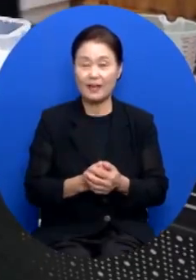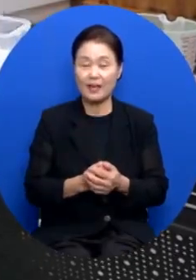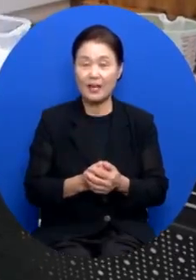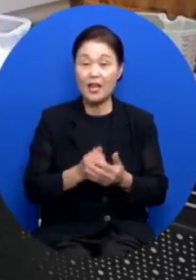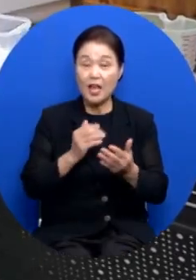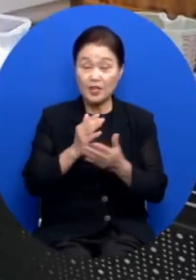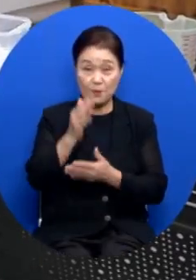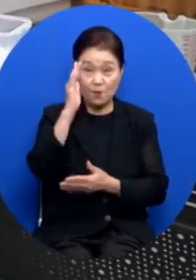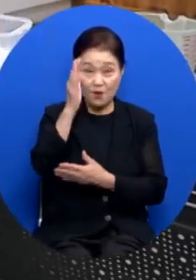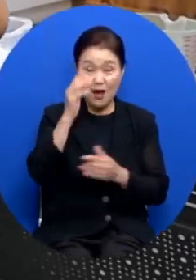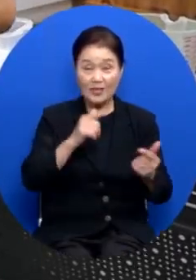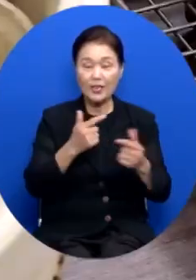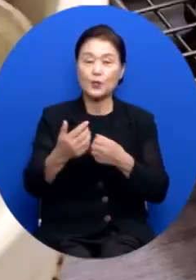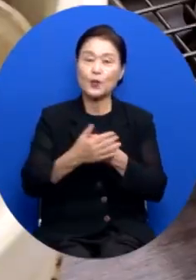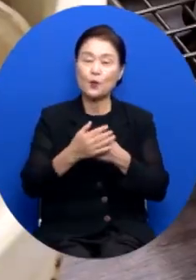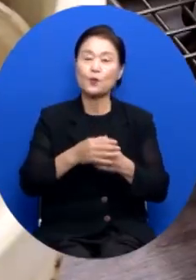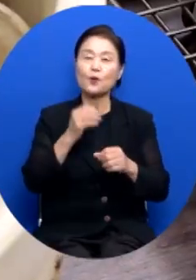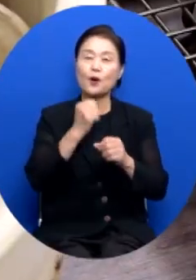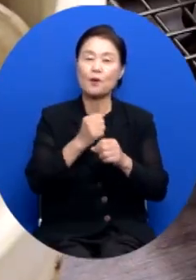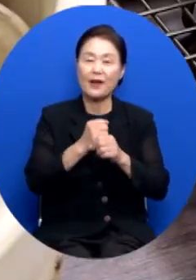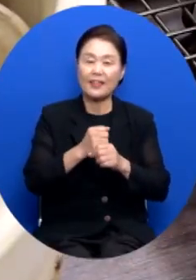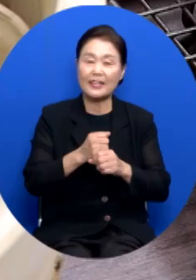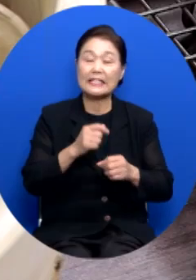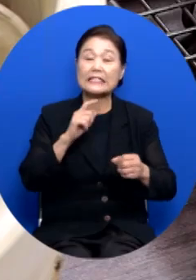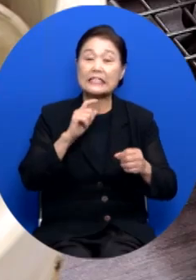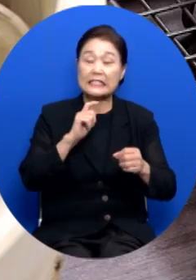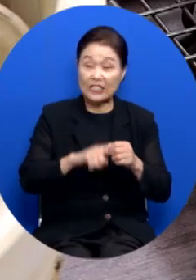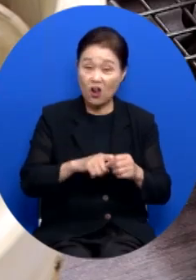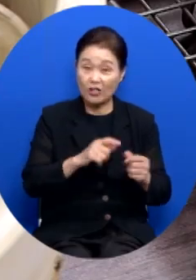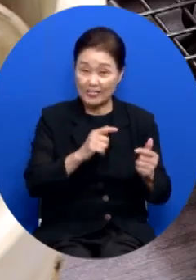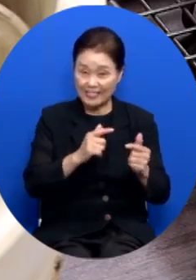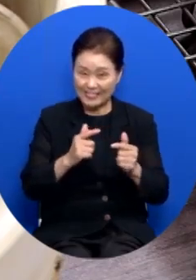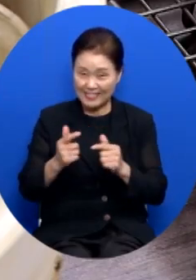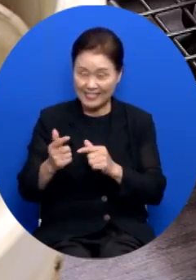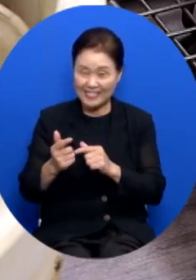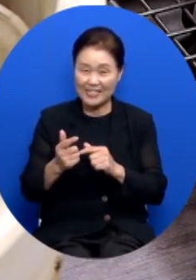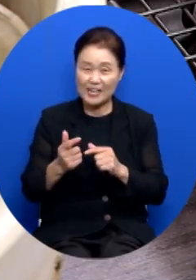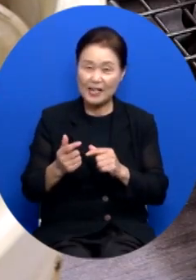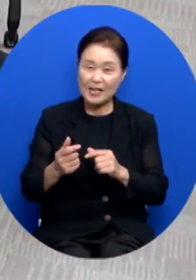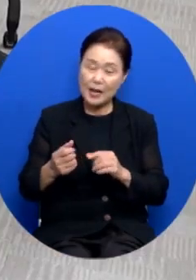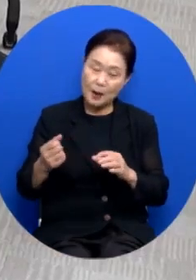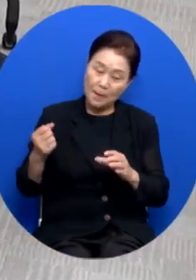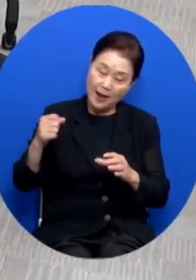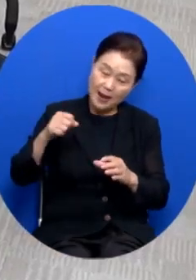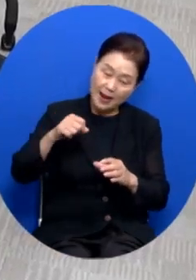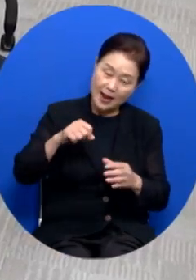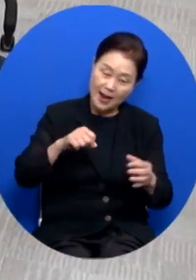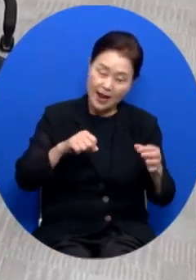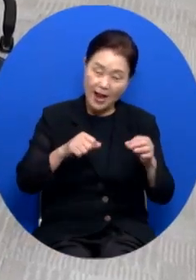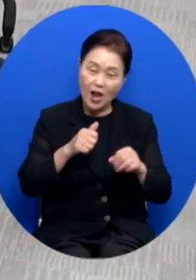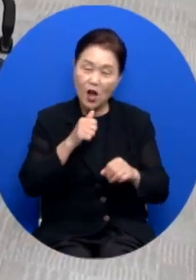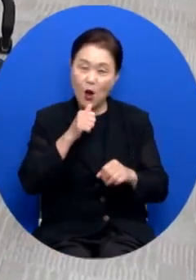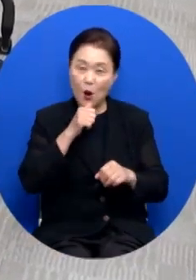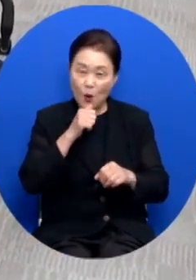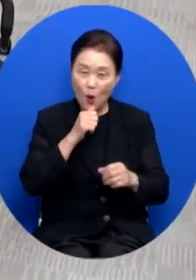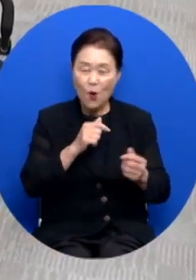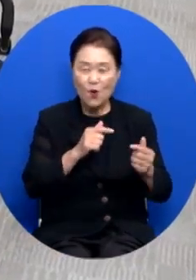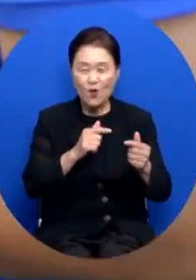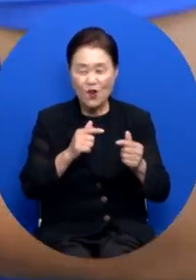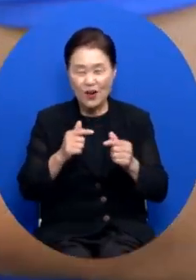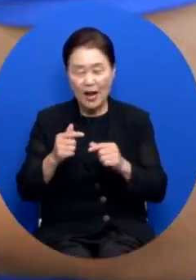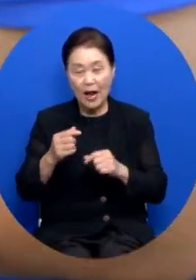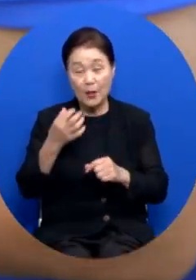전문 강사들의 도움으로 만든 기정빵 베이스를 조심스럽게 틀에 붓고 완두콩과 절임밤 등